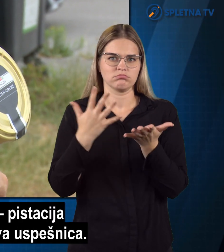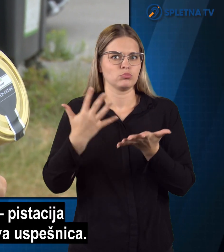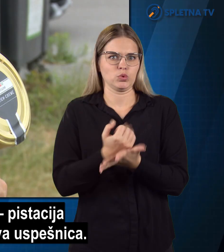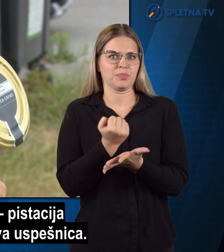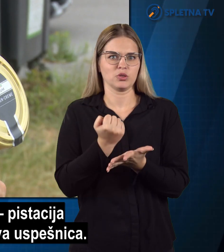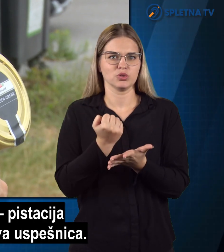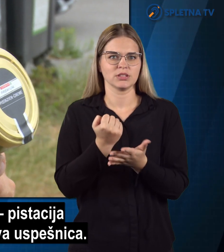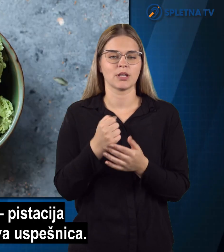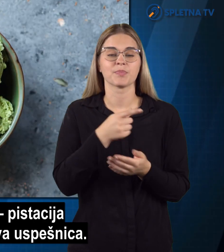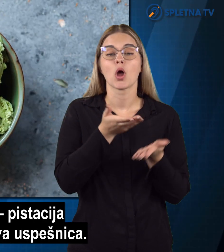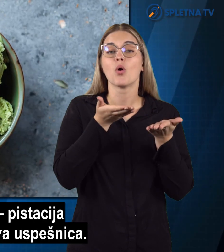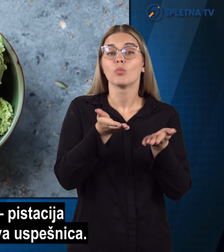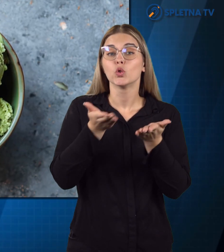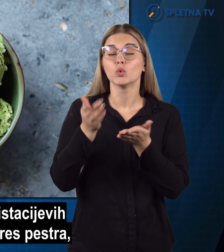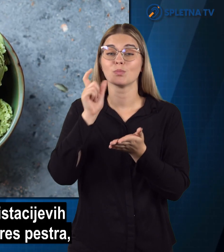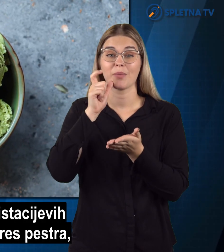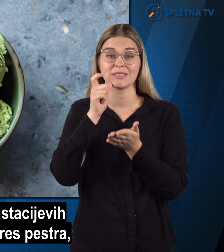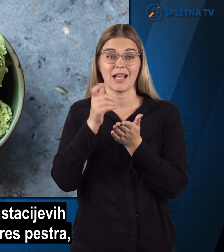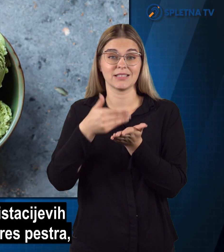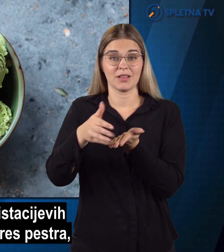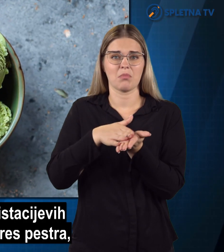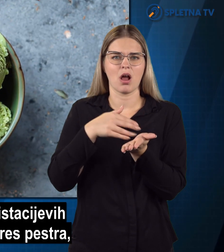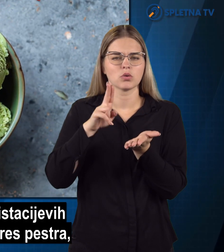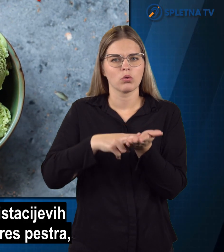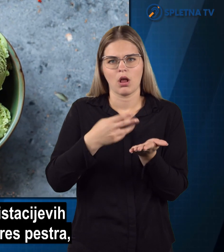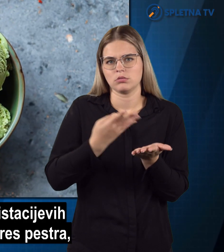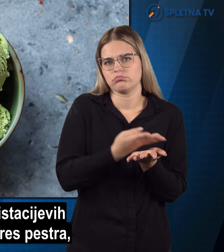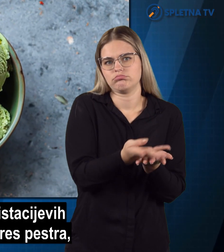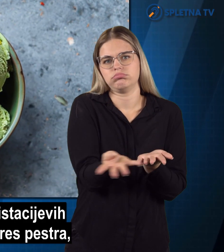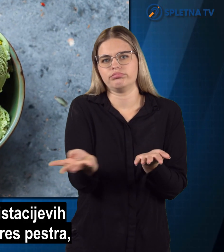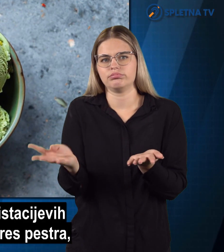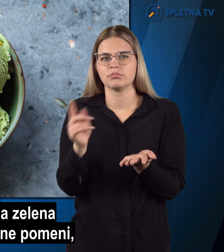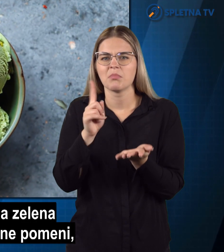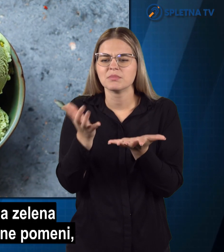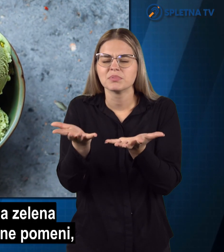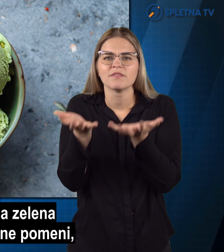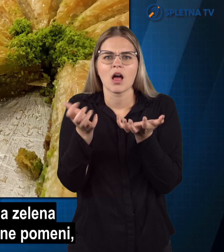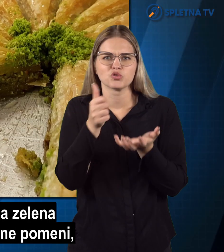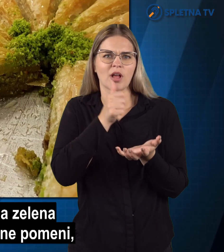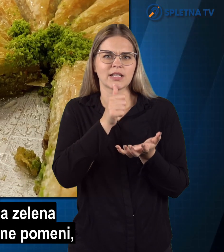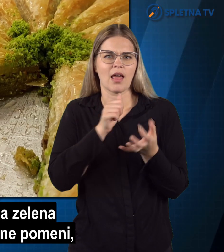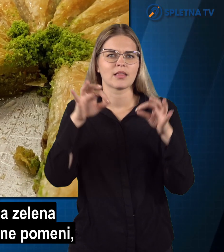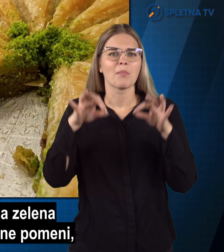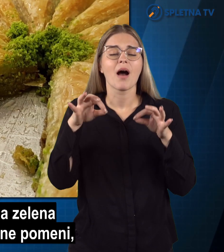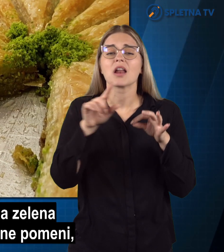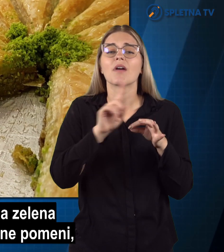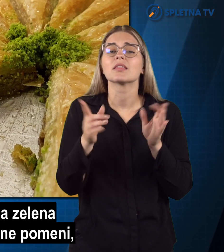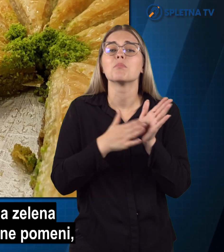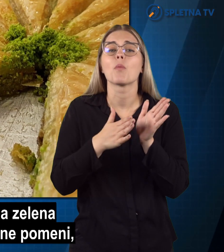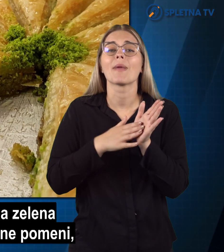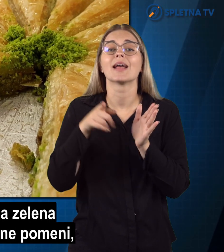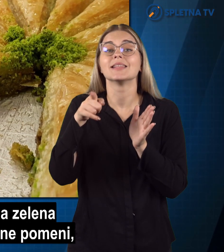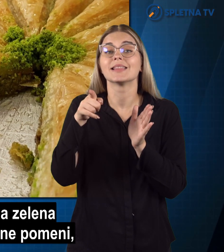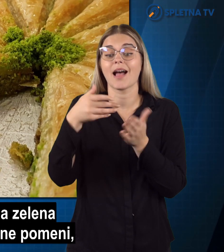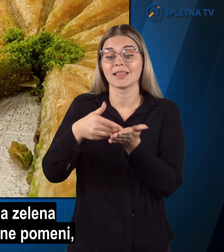prava uspešnica. Ponudba pistacijevih namazov je res pestra, a privlačna zelena barva nujno ne pomeni,